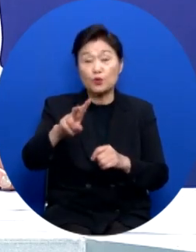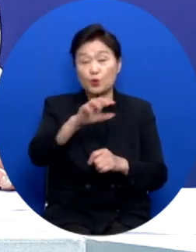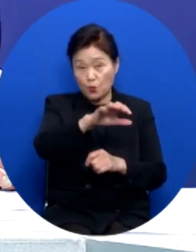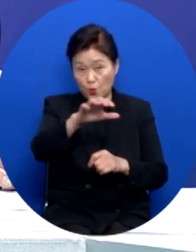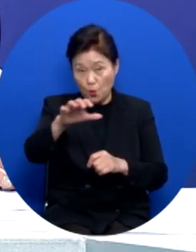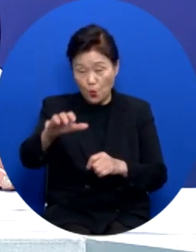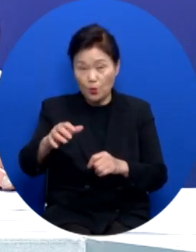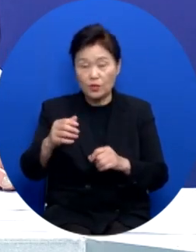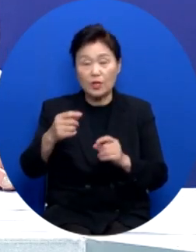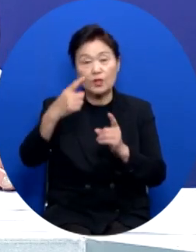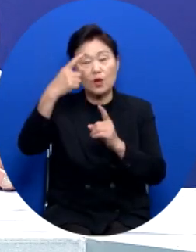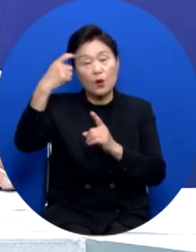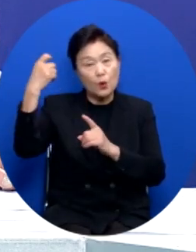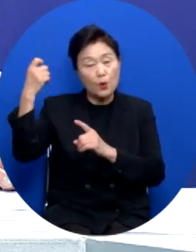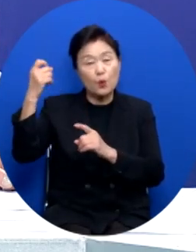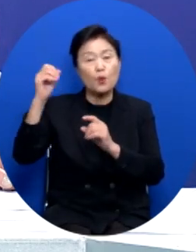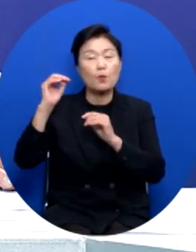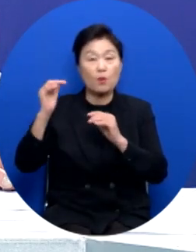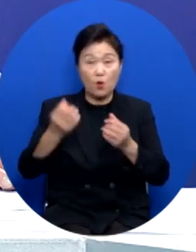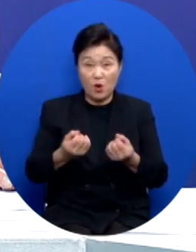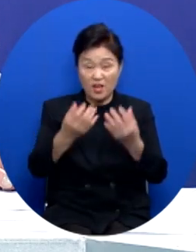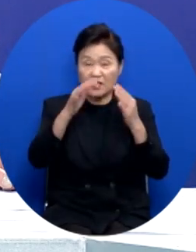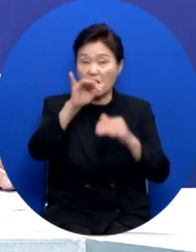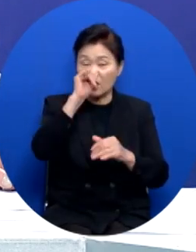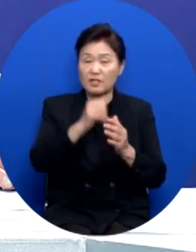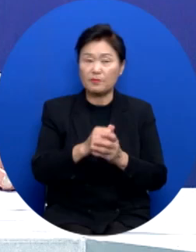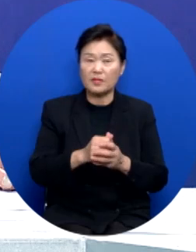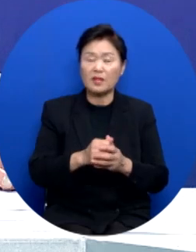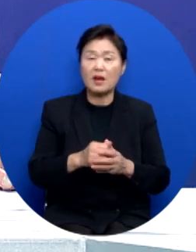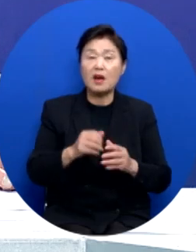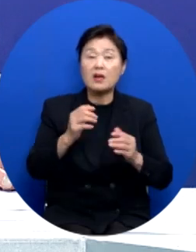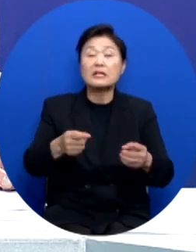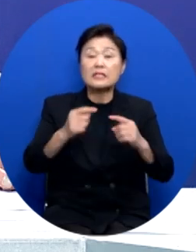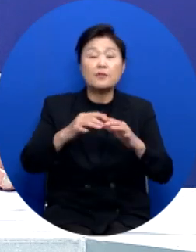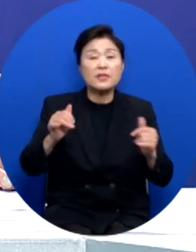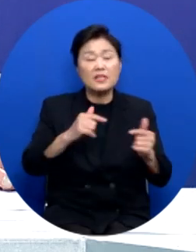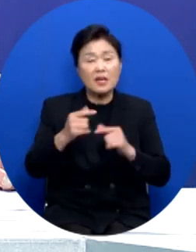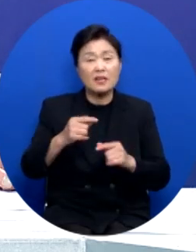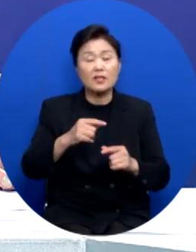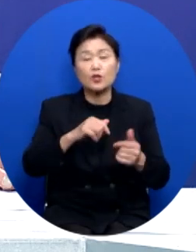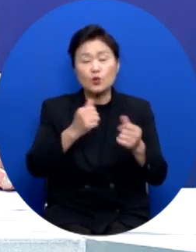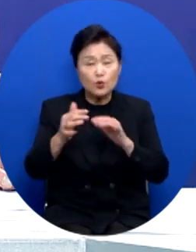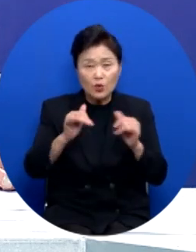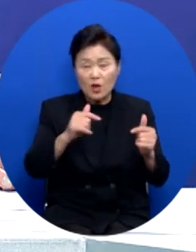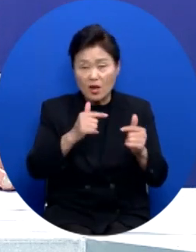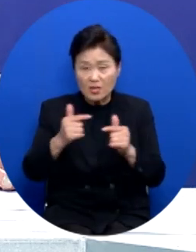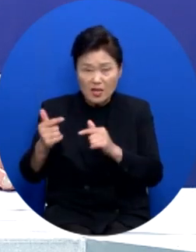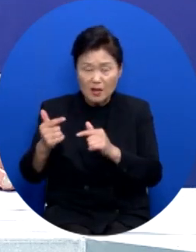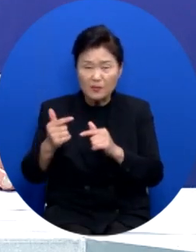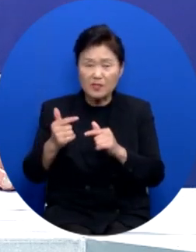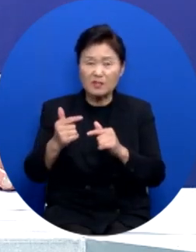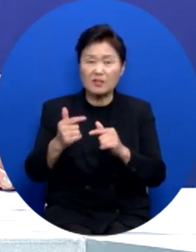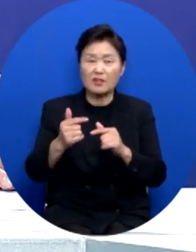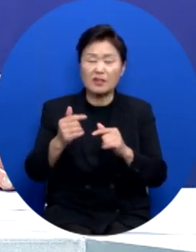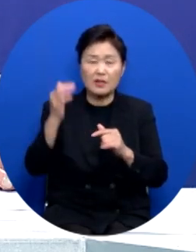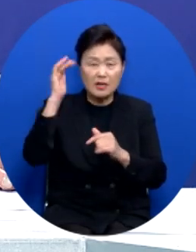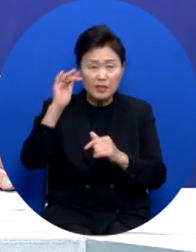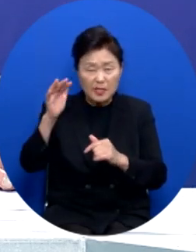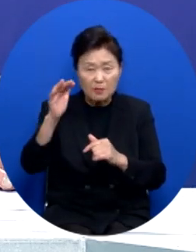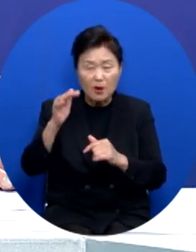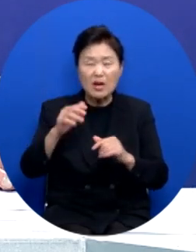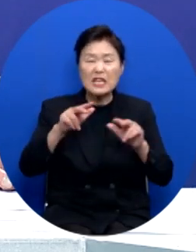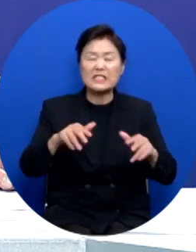열렸습니다. 생존한 주민들과 유가족들은 희생자들을 기리는 한편 인질 101명이 여전히 가자에 억류되어 있는